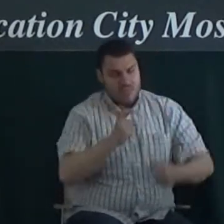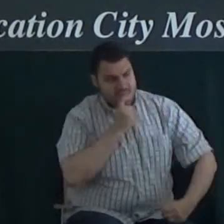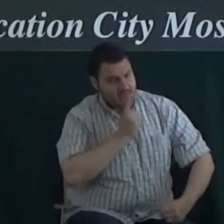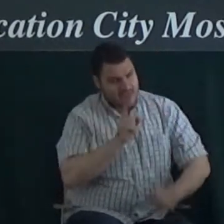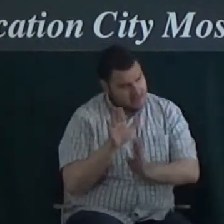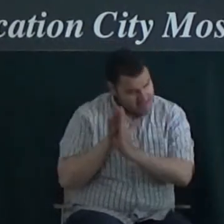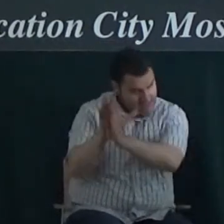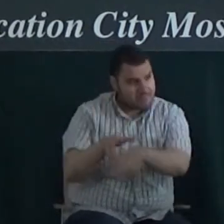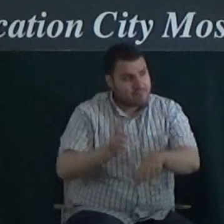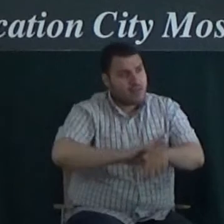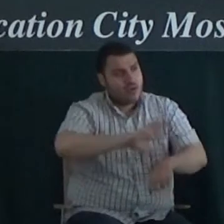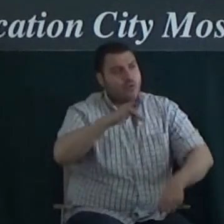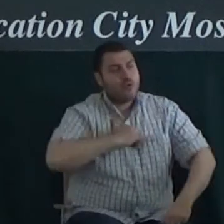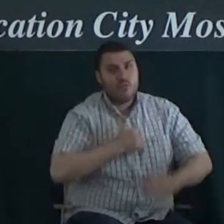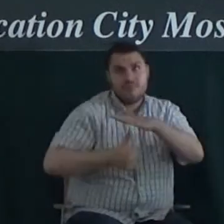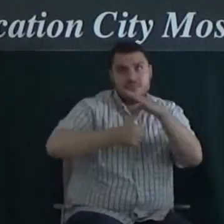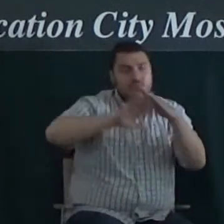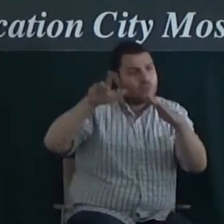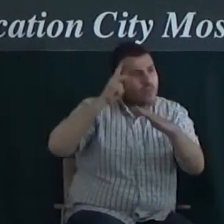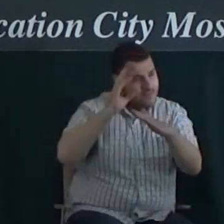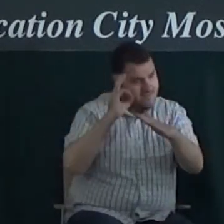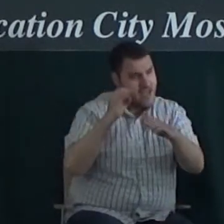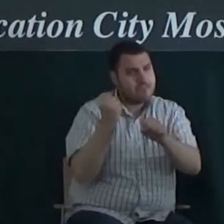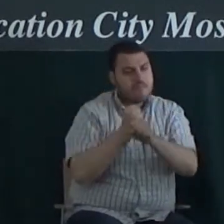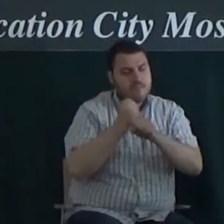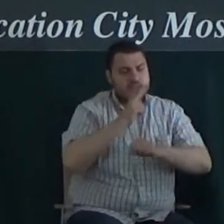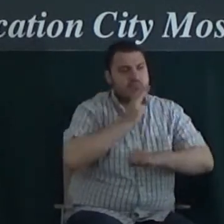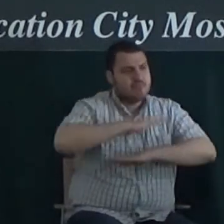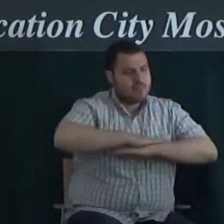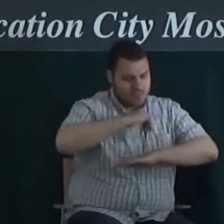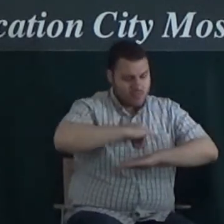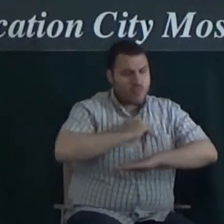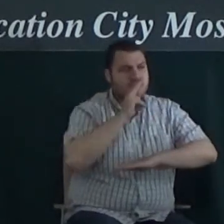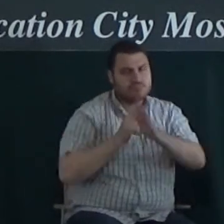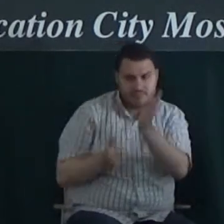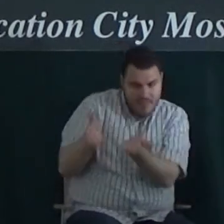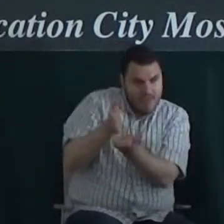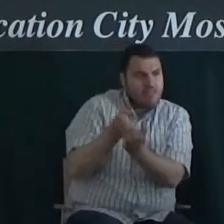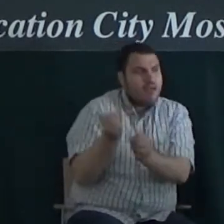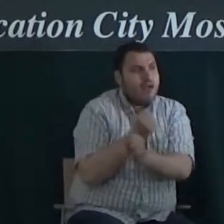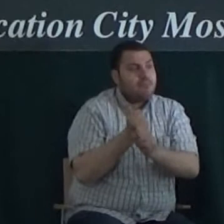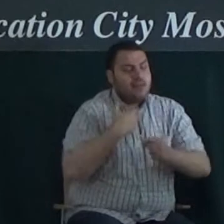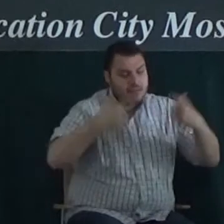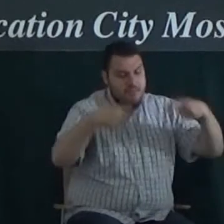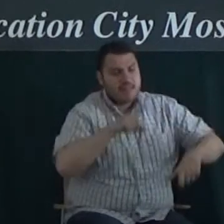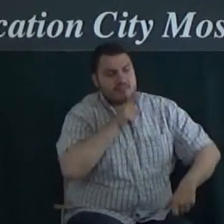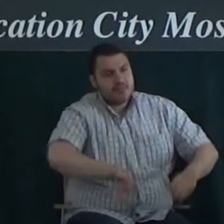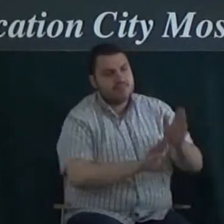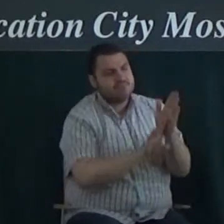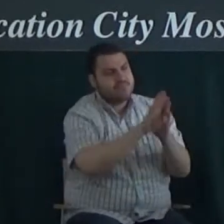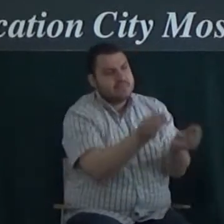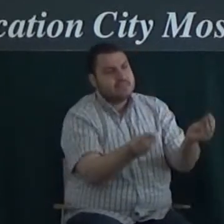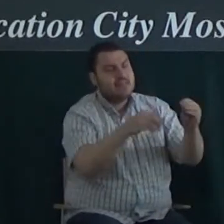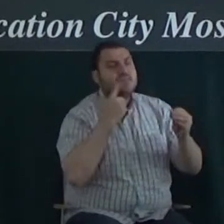أمورنا وارزقهم البطانة الصالحة يا رب العالمين. اللهم اجعل هذا البلد آمناً رخاءً سخاءً وسائر بلاد